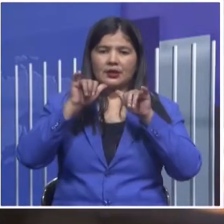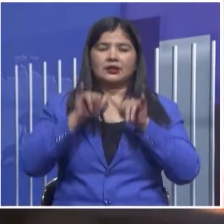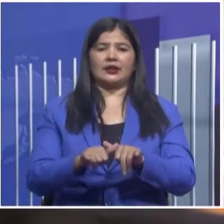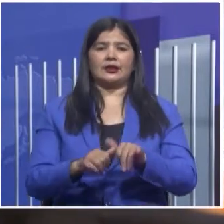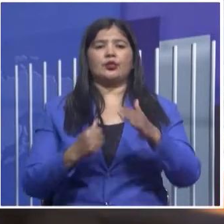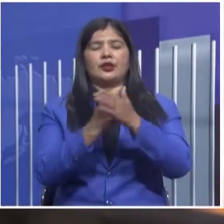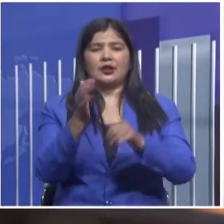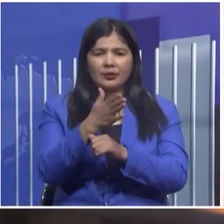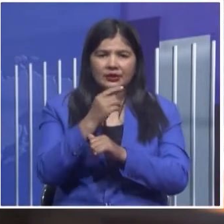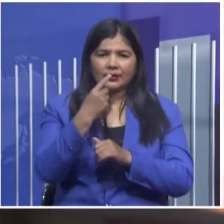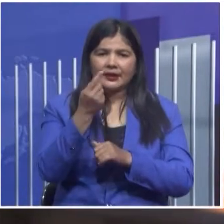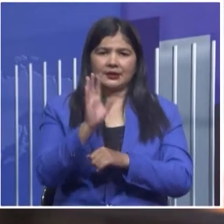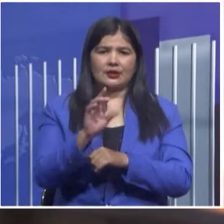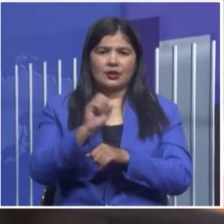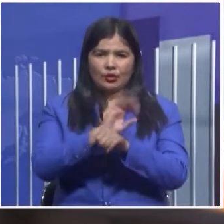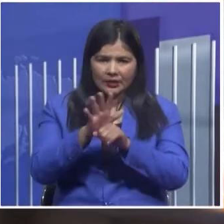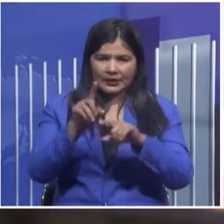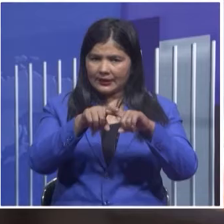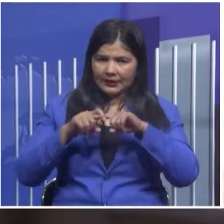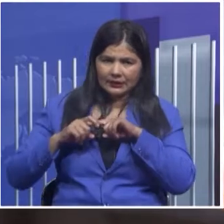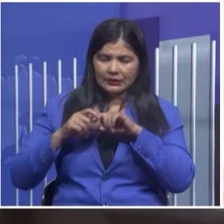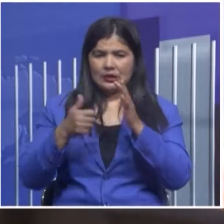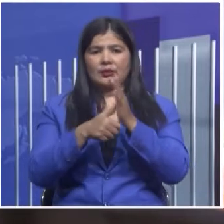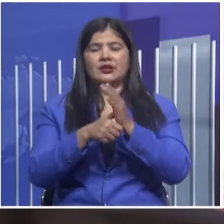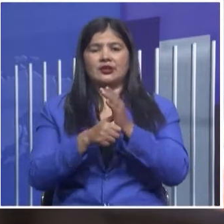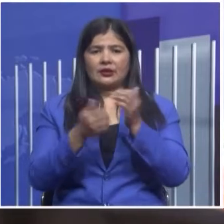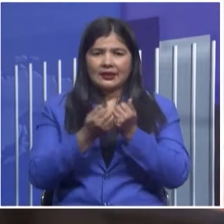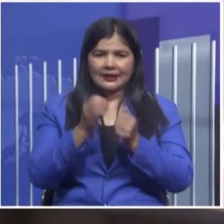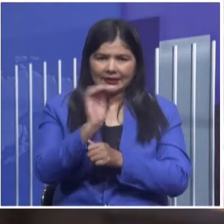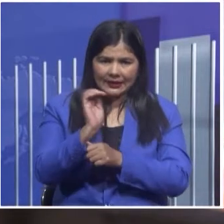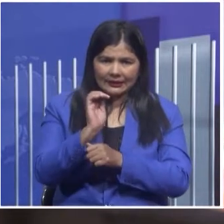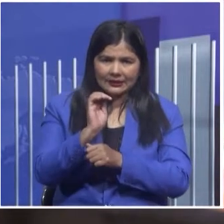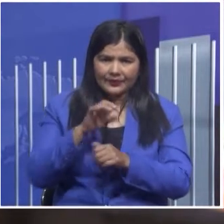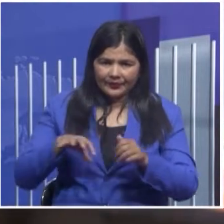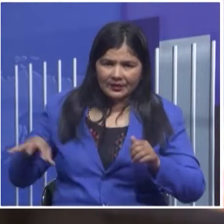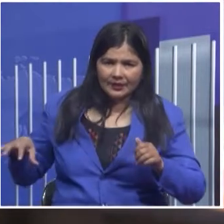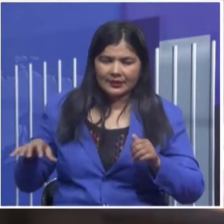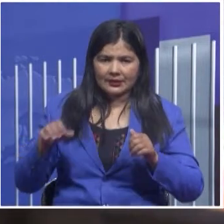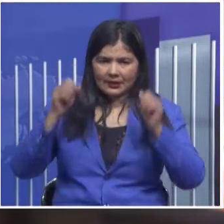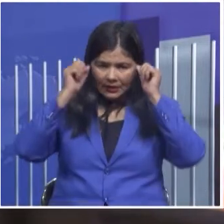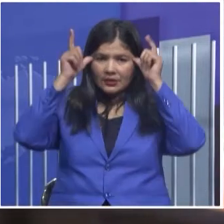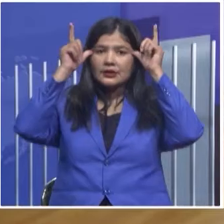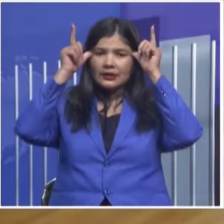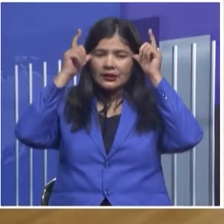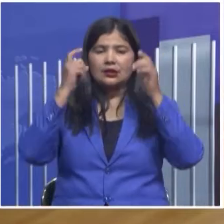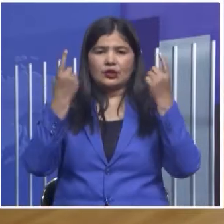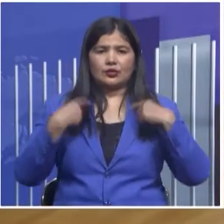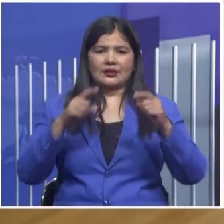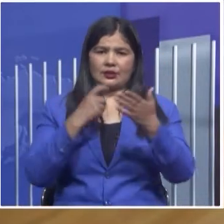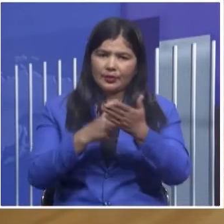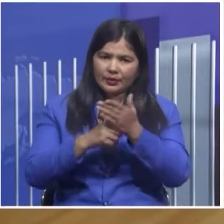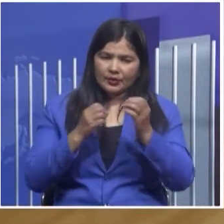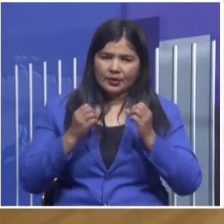मुख्यमन्त्री शाहीको भनाइ छ। उहाँले कोरोना रोकथाम, नियन्त्रण, उपचारका लागि नागरिक स्तरबाट समेत सचेतना, स्वास्थ्य सुरक्षाका मापदण्डहरूको पालना